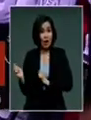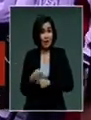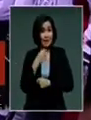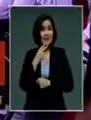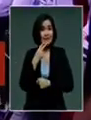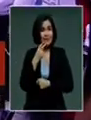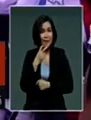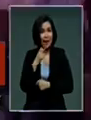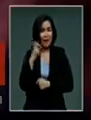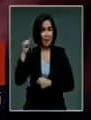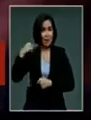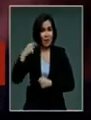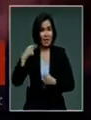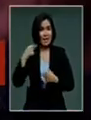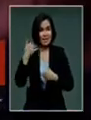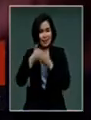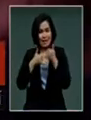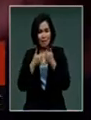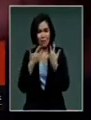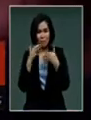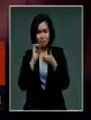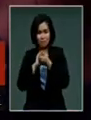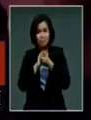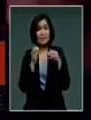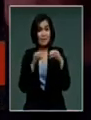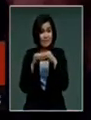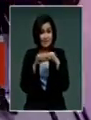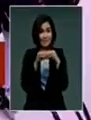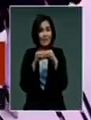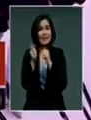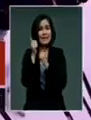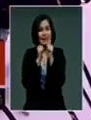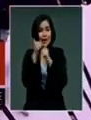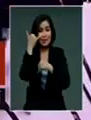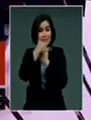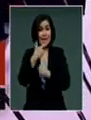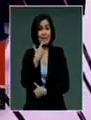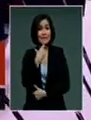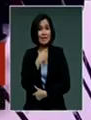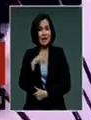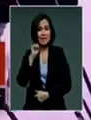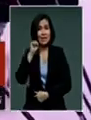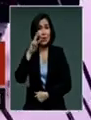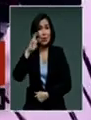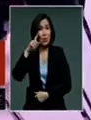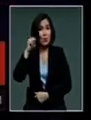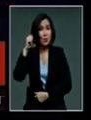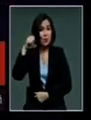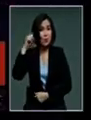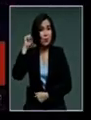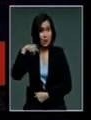ที่ทั้ง2เกาหลีนั้นลงแข่งในนามทีมเดียวกันซึ่งก็แข่งกับทีมสวิตเซอร์แลนด์นะครับแต่ปรากฏว่าทีมร่วมเกาหลีนั้นพ่ายไ